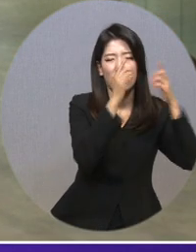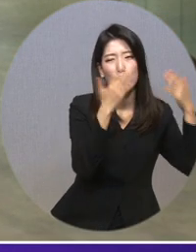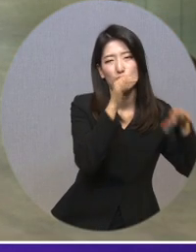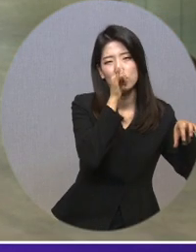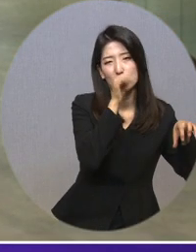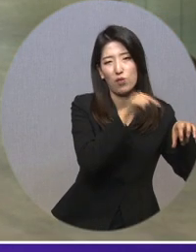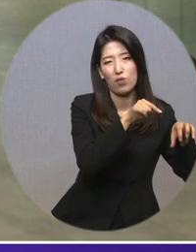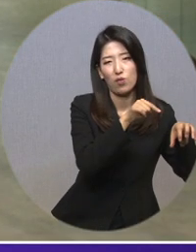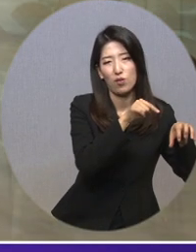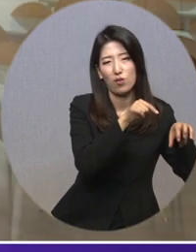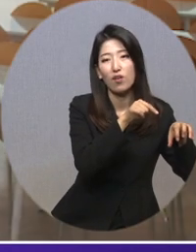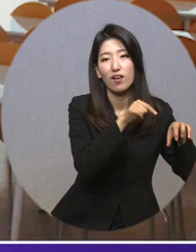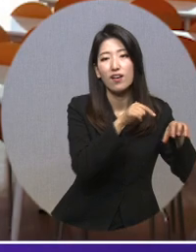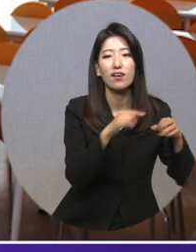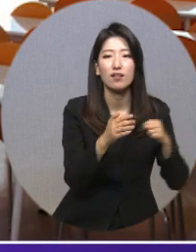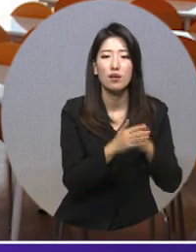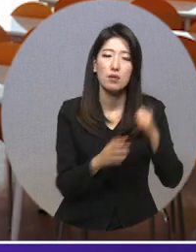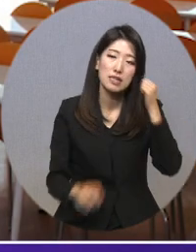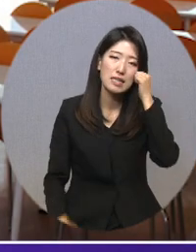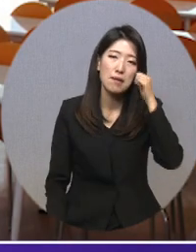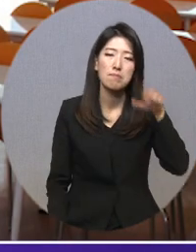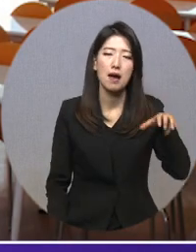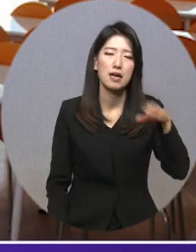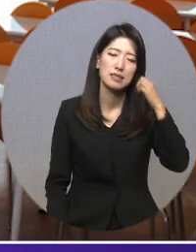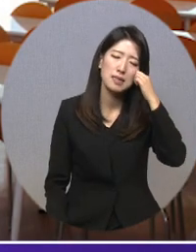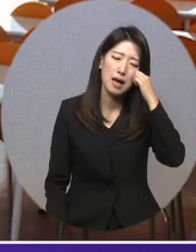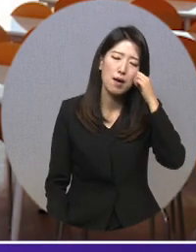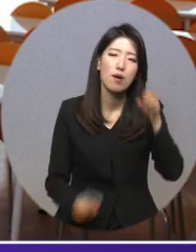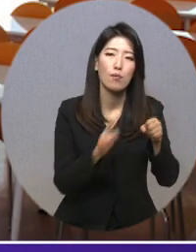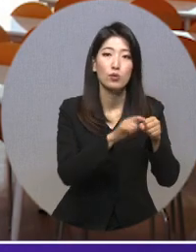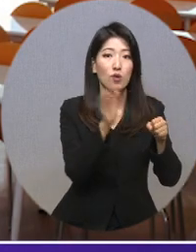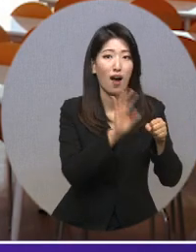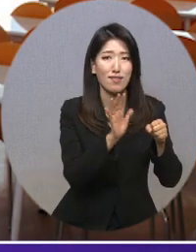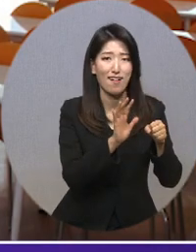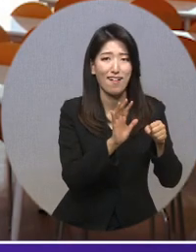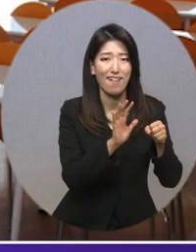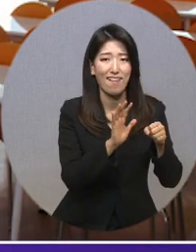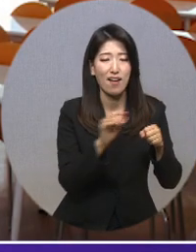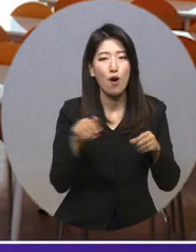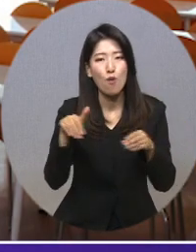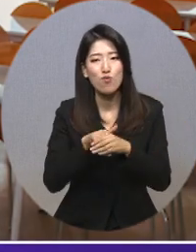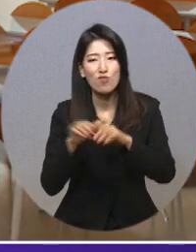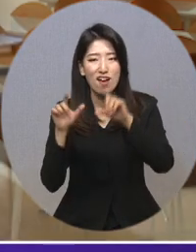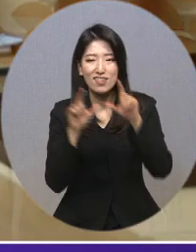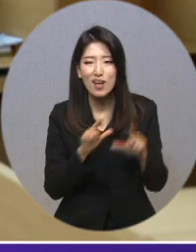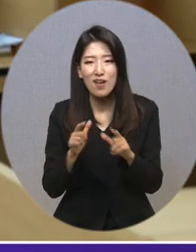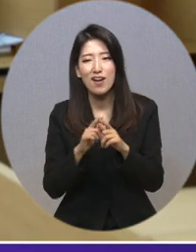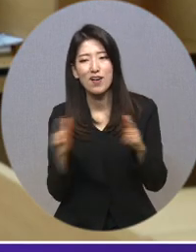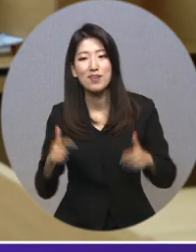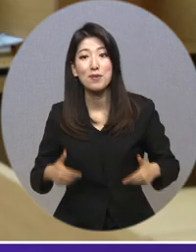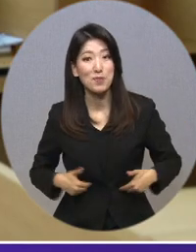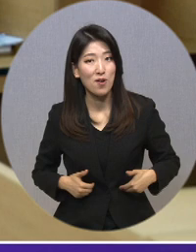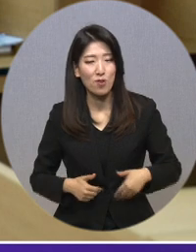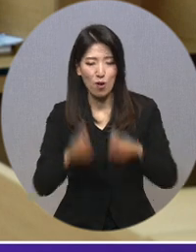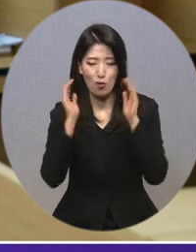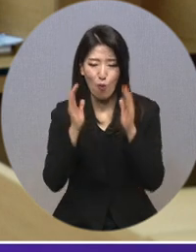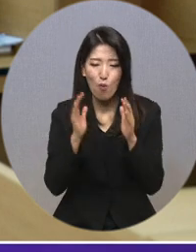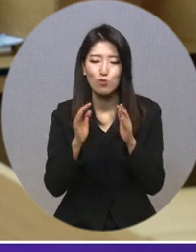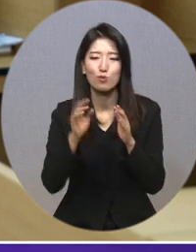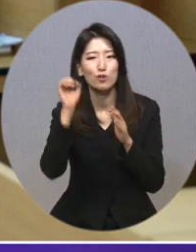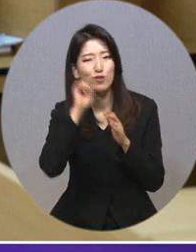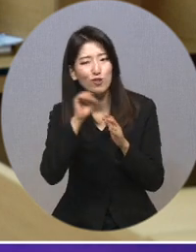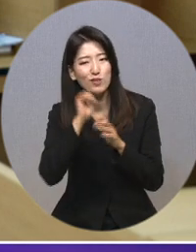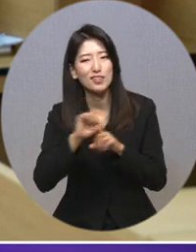옛날처럼 잠만 잔다는 개념은 아닌 것 같아요. 그렇죠. 거기에서 각종 문화 생활이라든지 이런 모든 것들을 다 누리고 싶어 하거든요. 네. 그래서